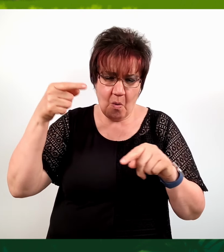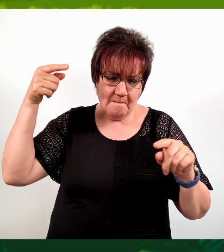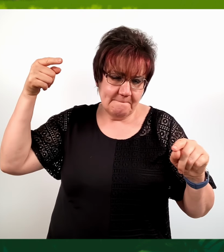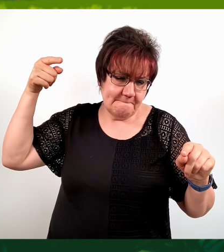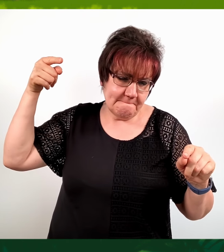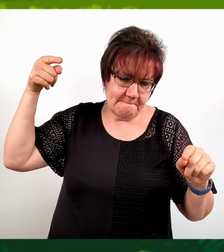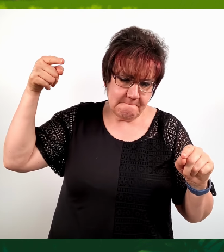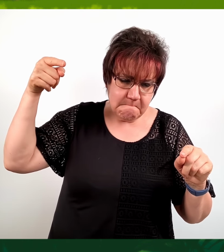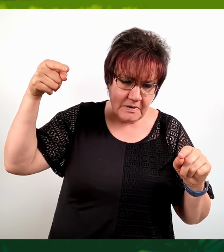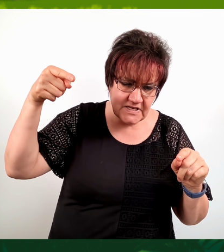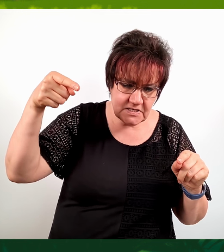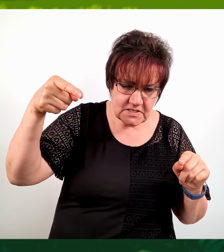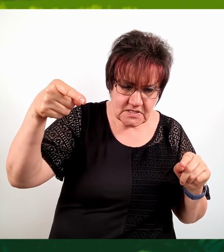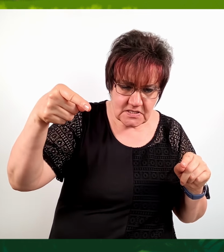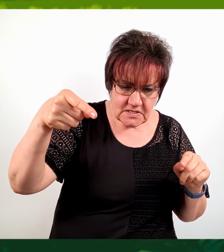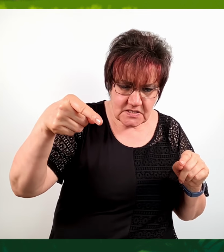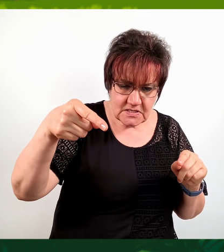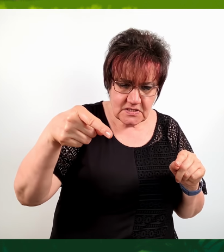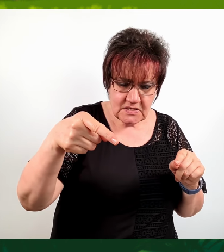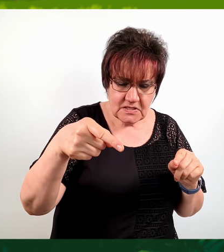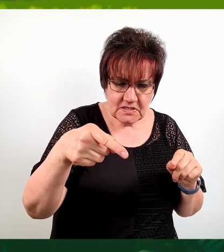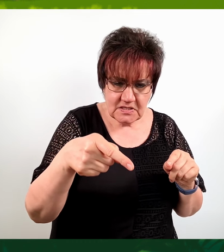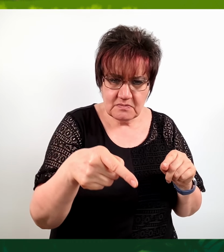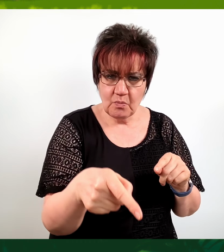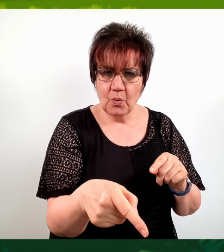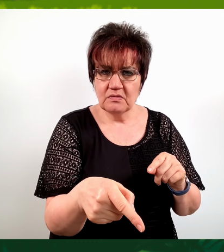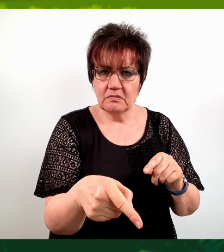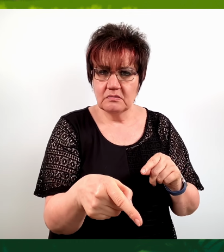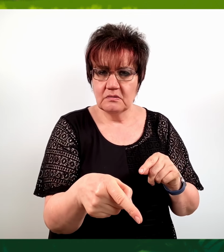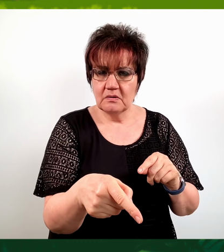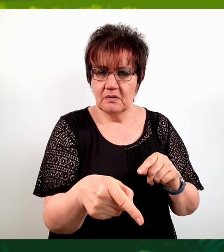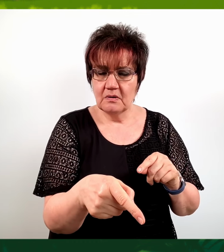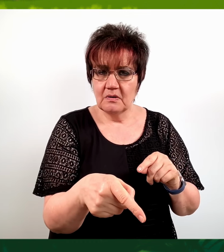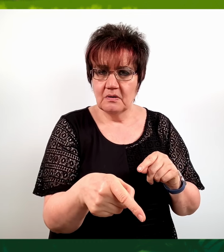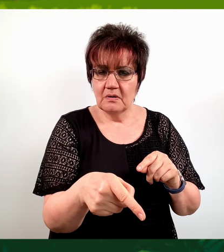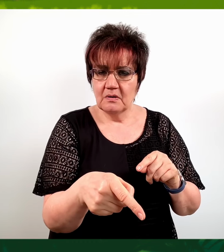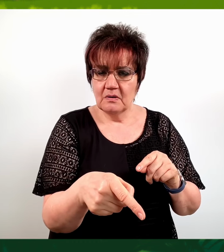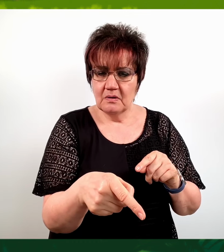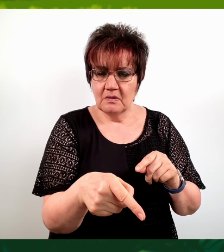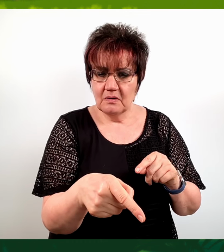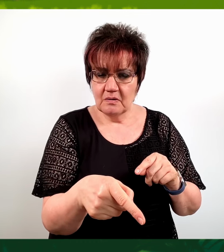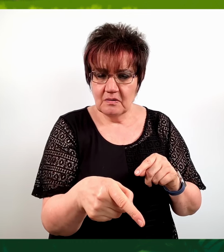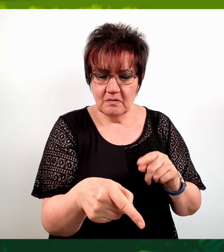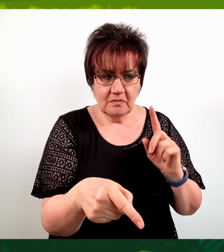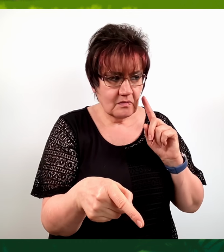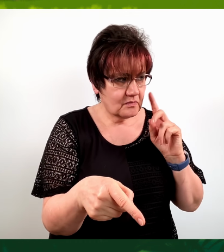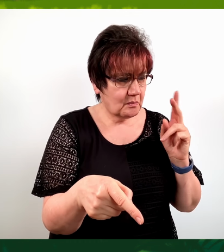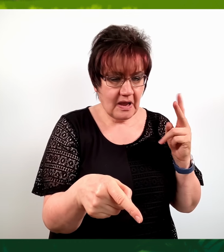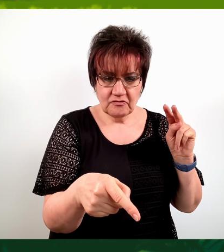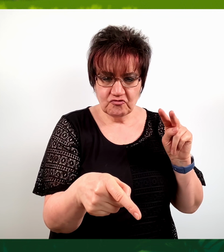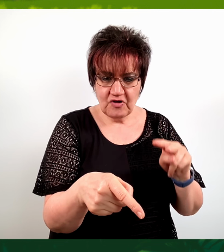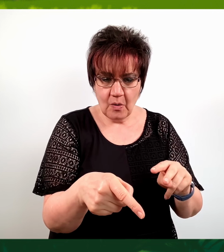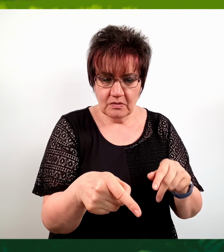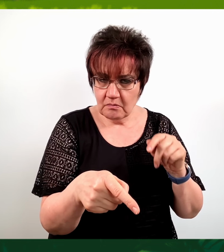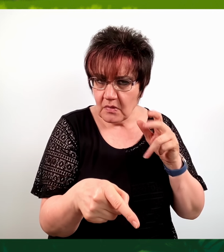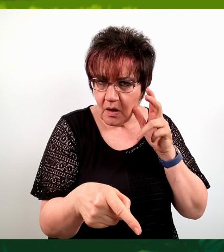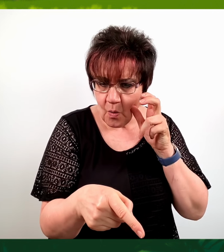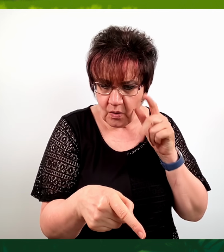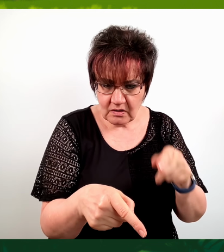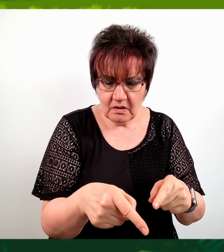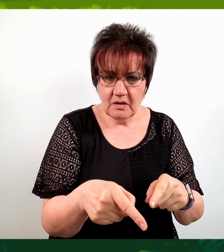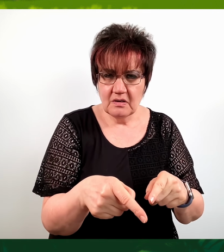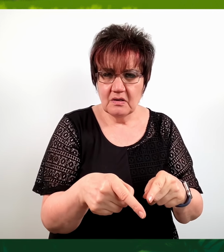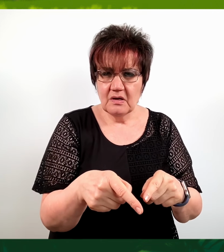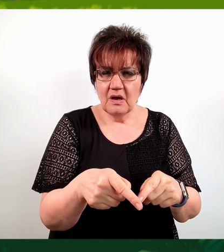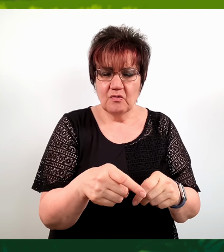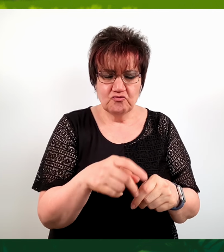Wahnsinnsgeschwindigkeit ganz in ihrer Nähe auf die Erde hinab. Im selben Moment hörten sie